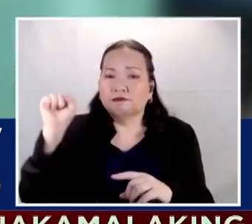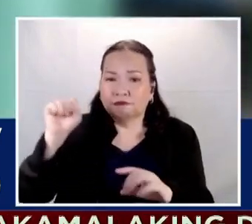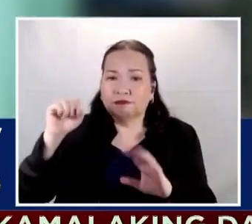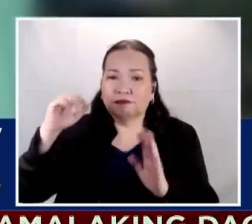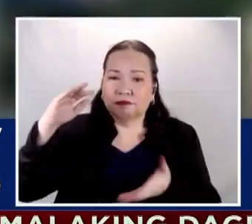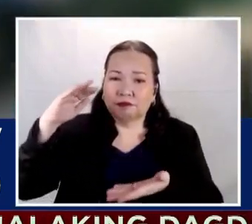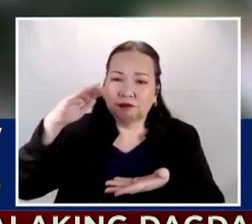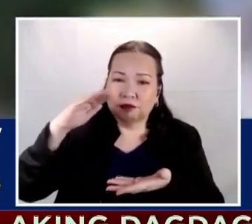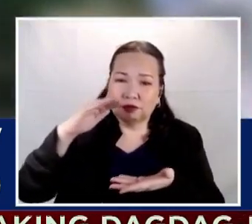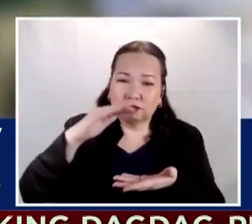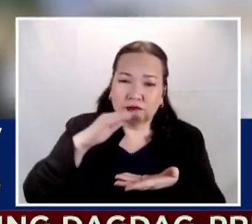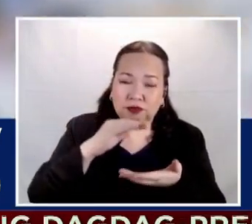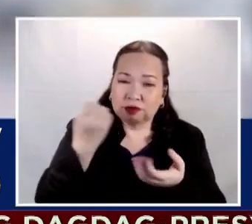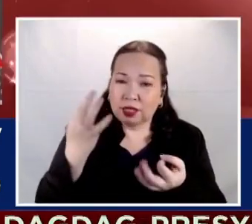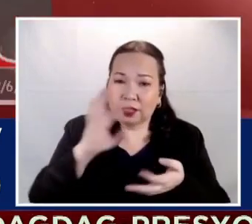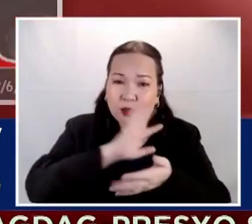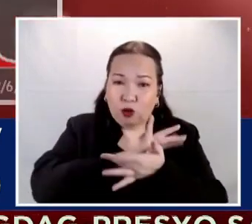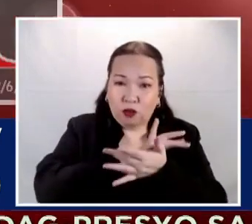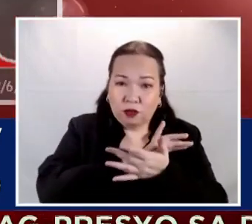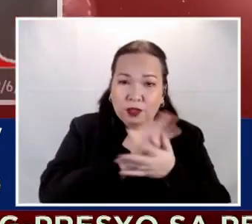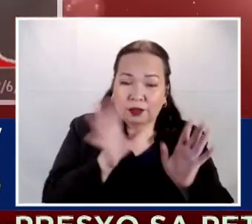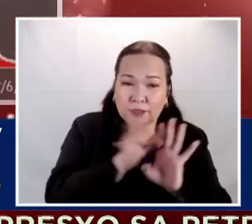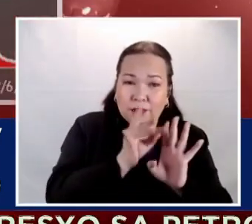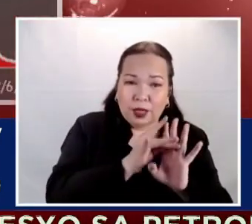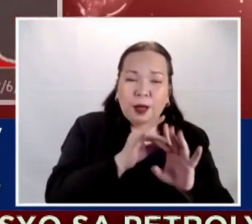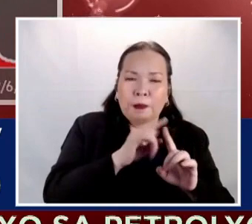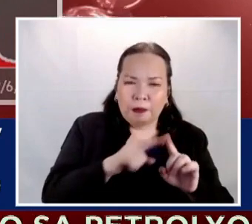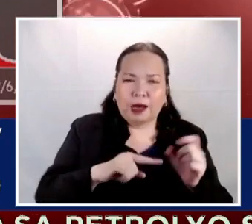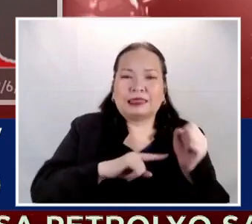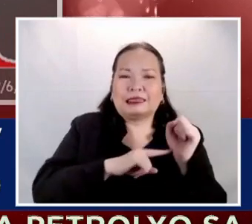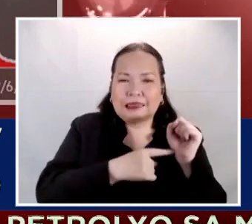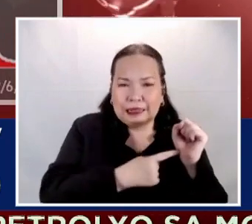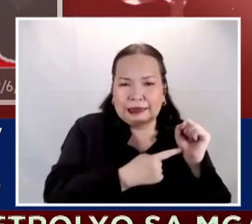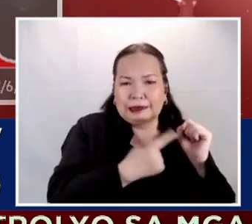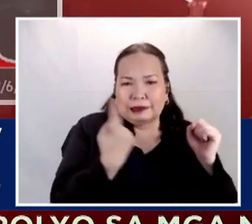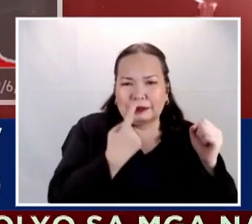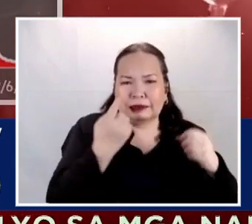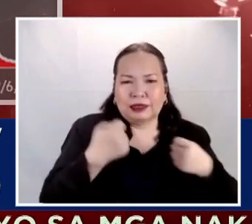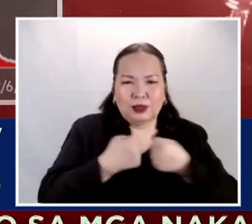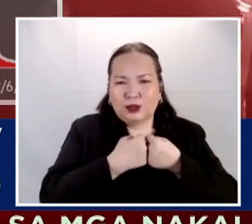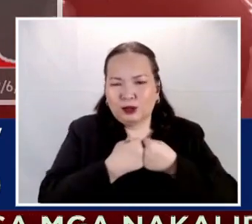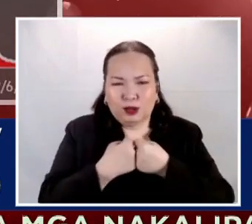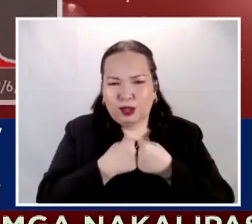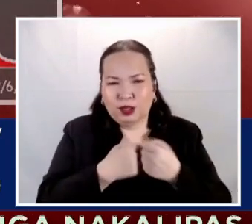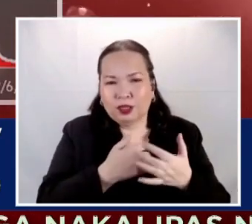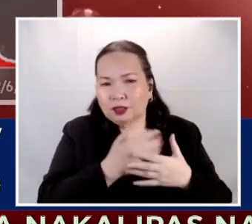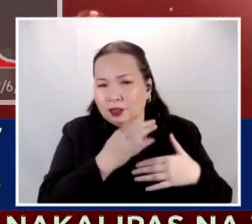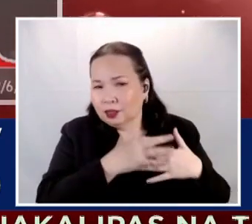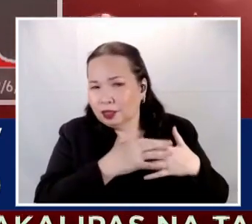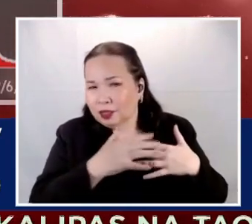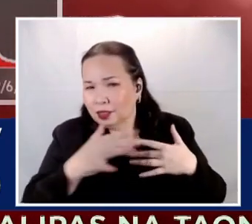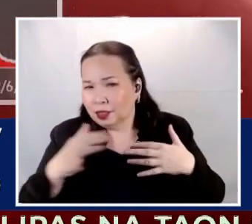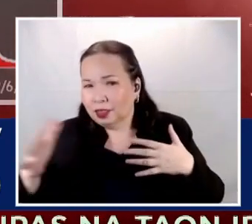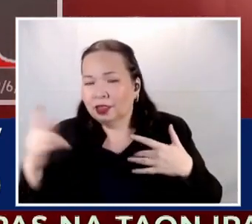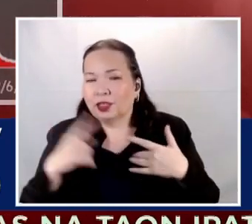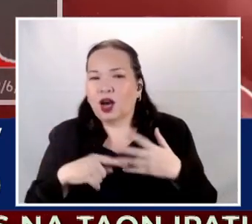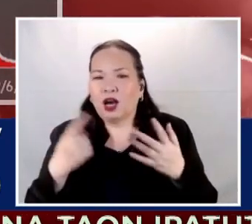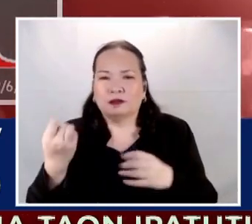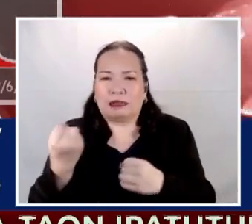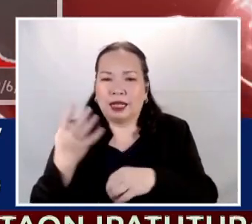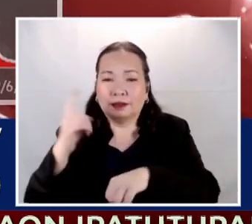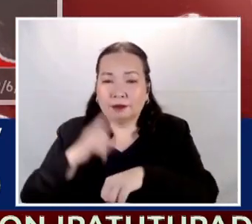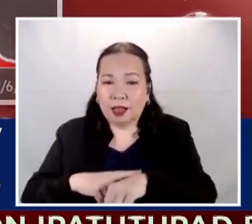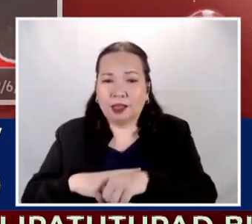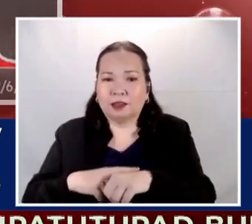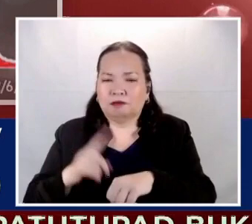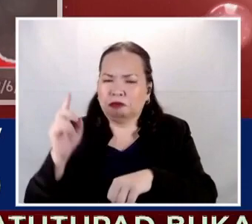ng serye ng mga hamon. Sa buong 2021, makailang beses na itala ang peak o pinakamataas